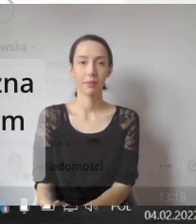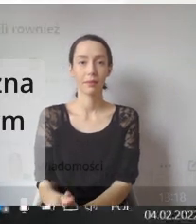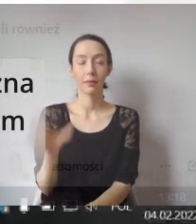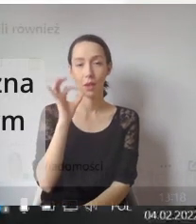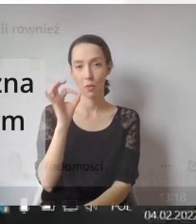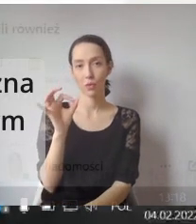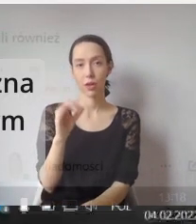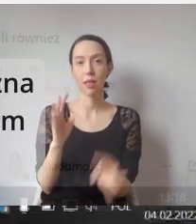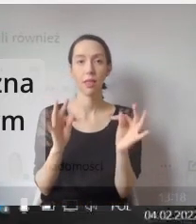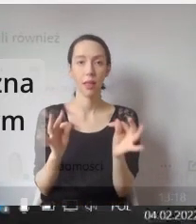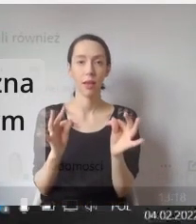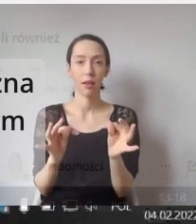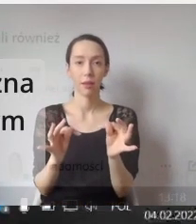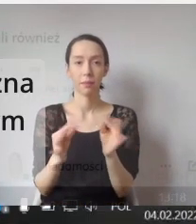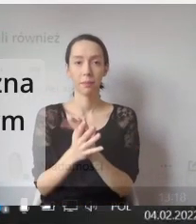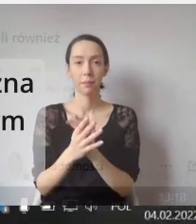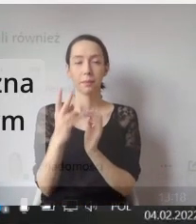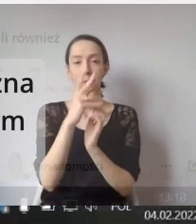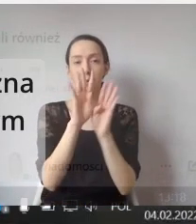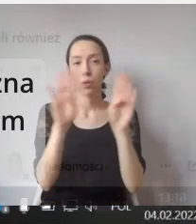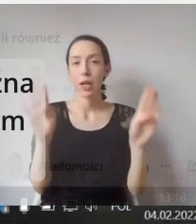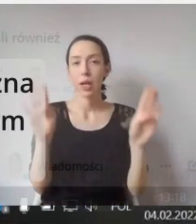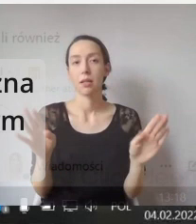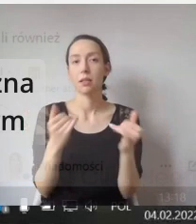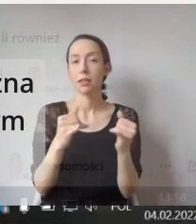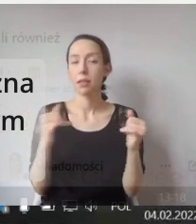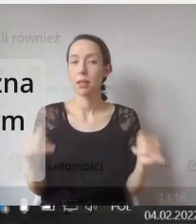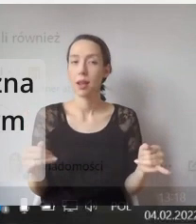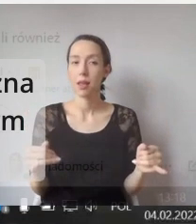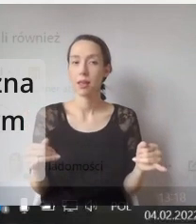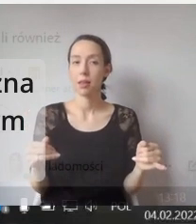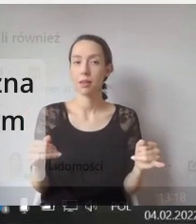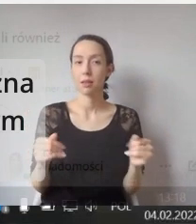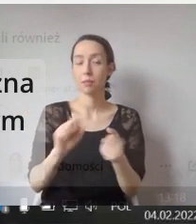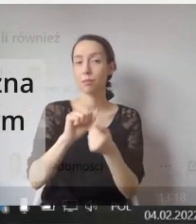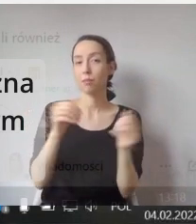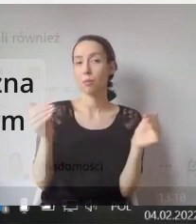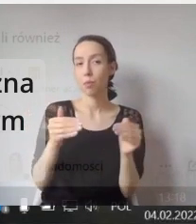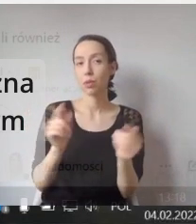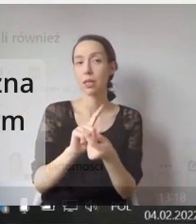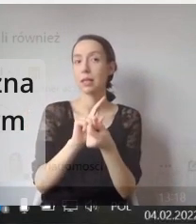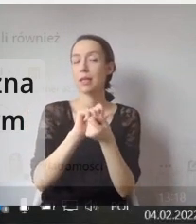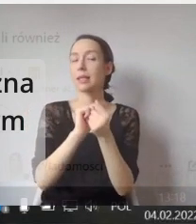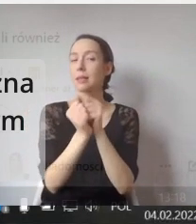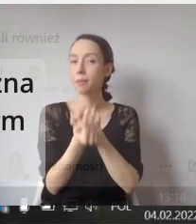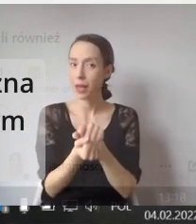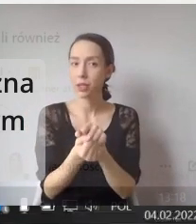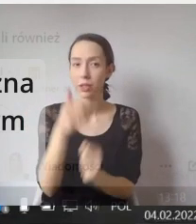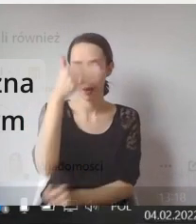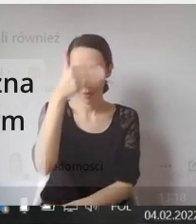teraz pokażę Wam jeszcze inne rzeczy, które można sobie ustawić na profilu, żeby być łatwiej po